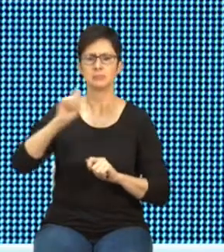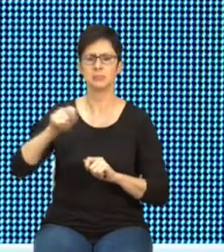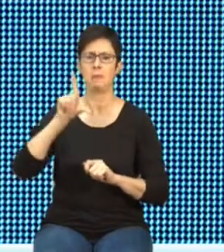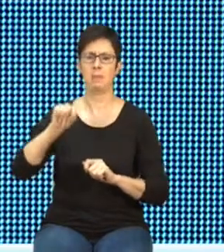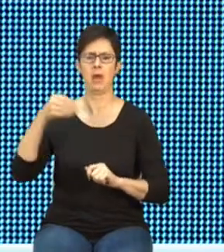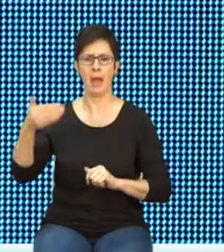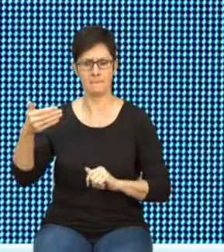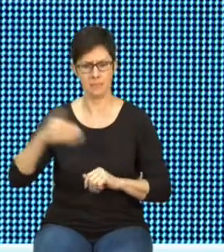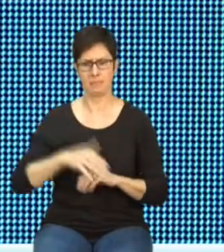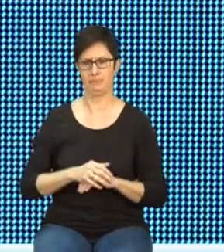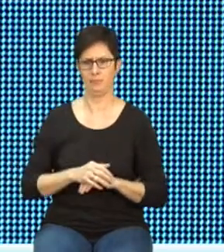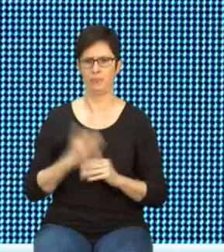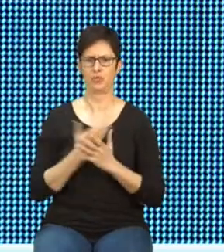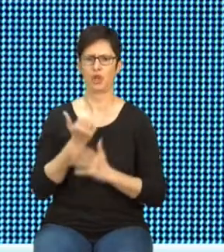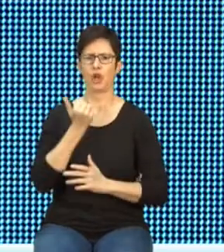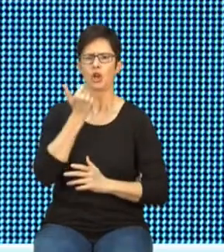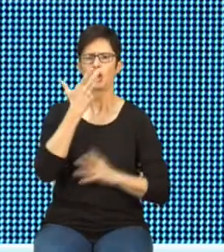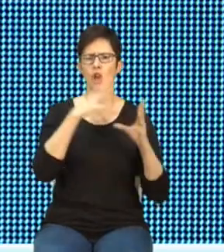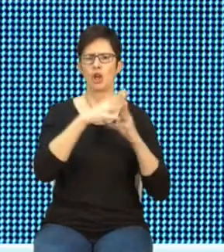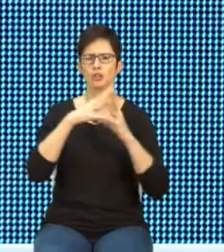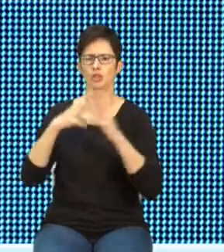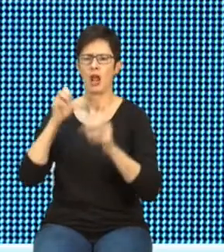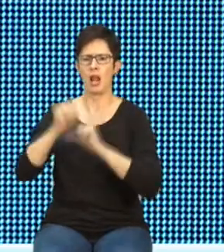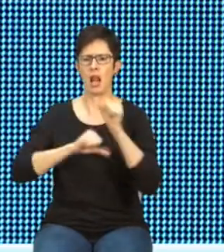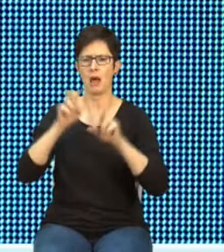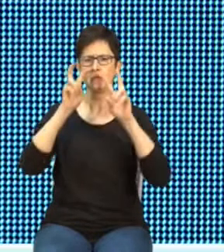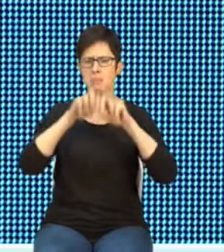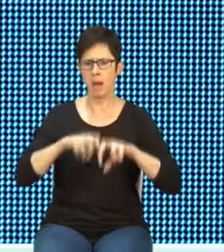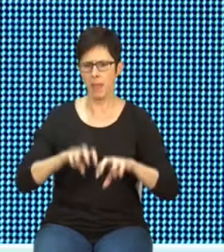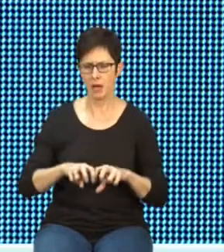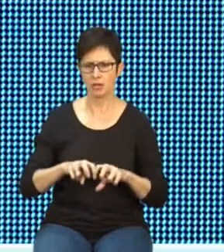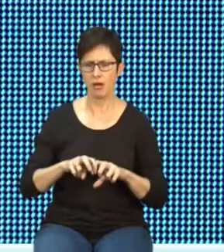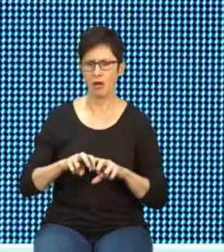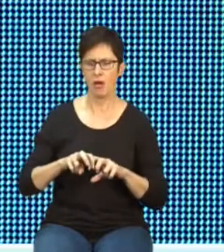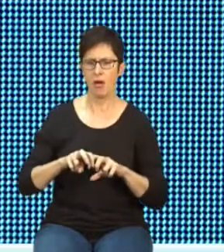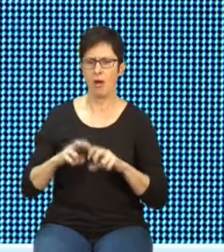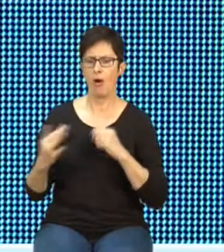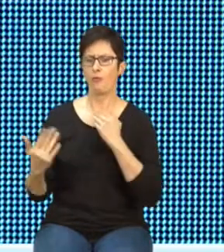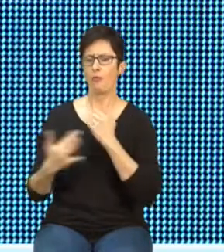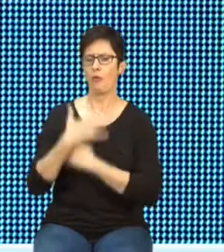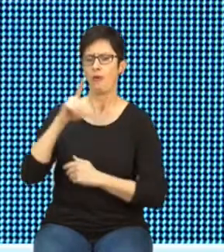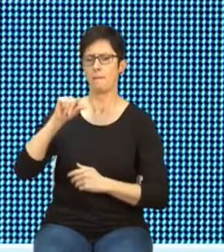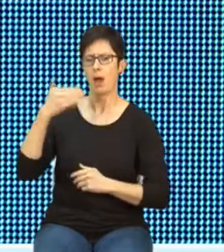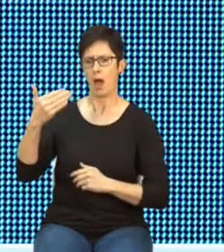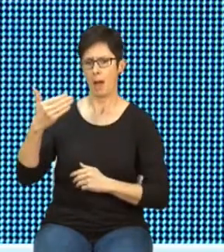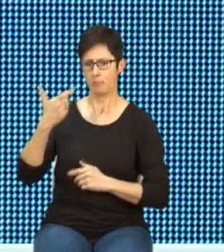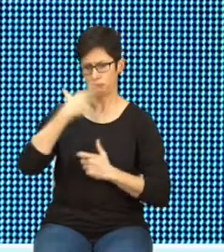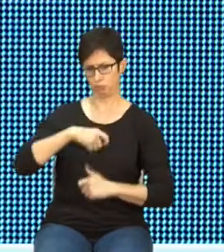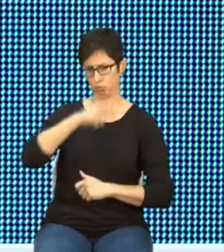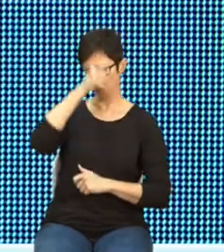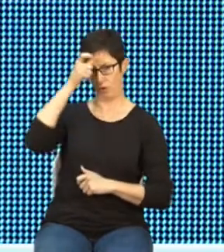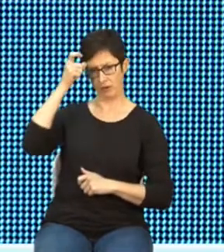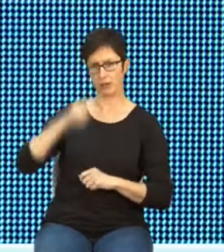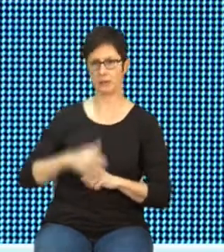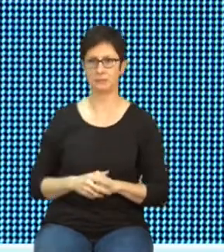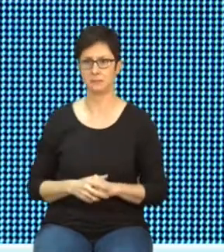mamy kilkadziesiąt lat badań nad wpływem pól elektromagnetycznych na na człowieka